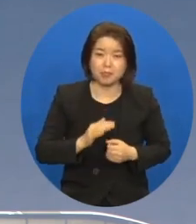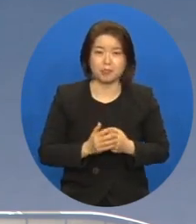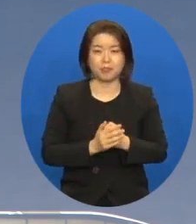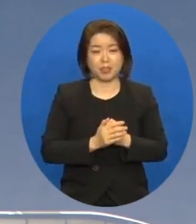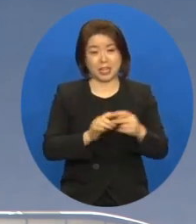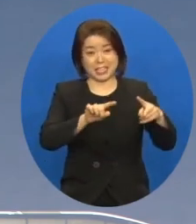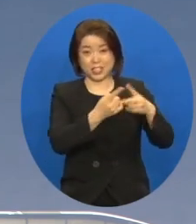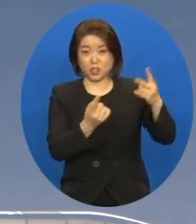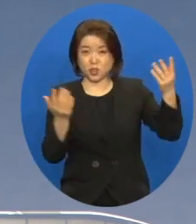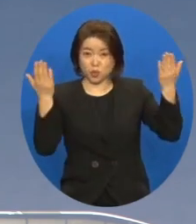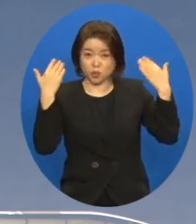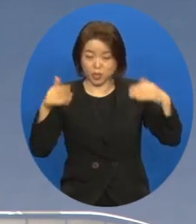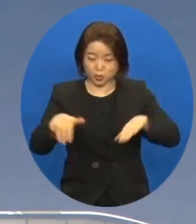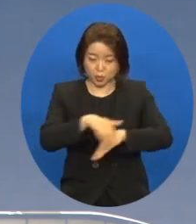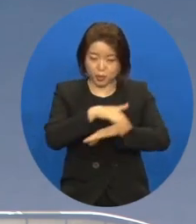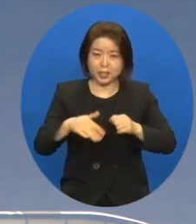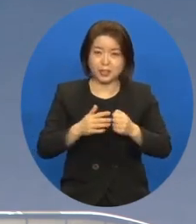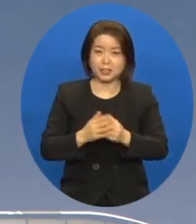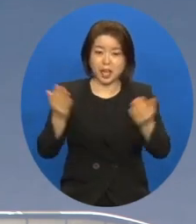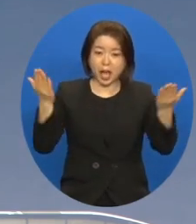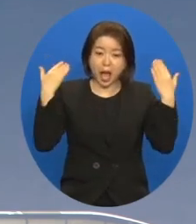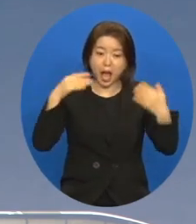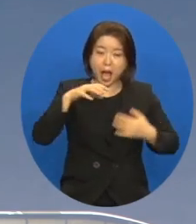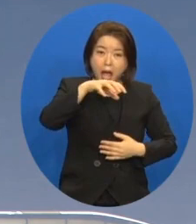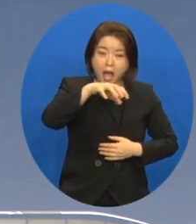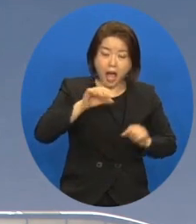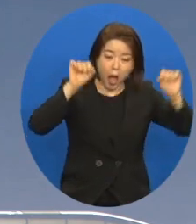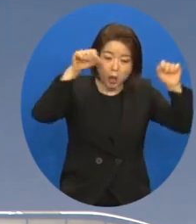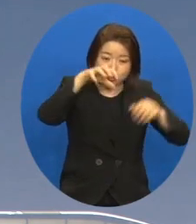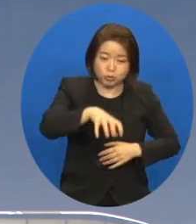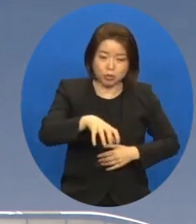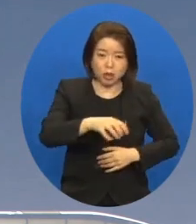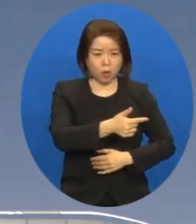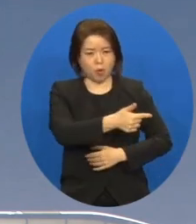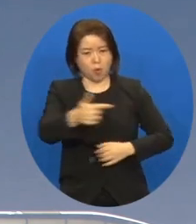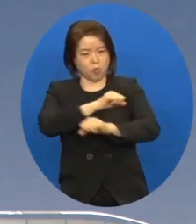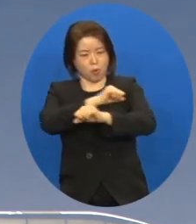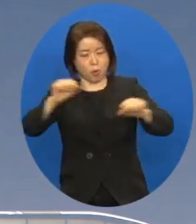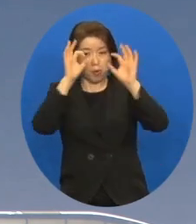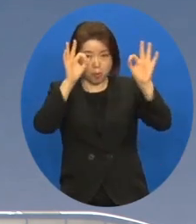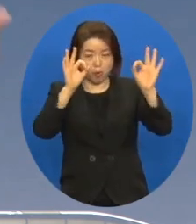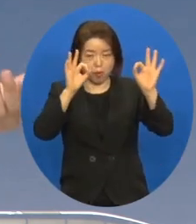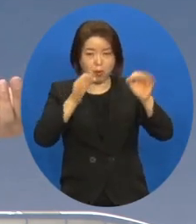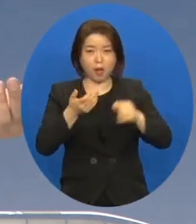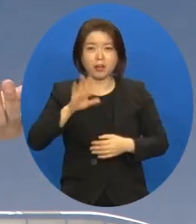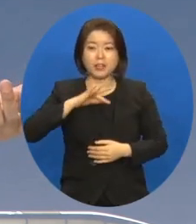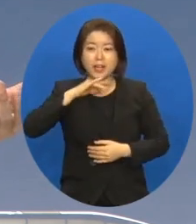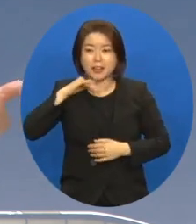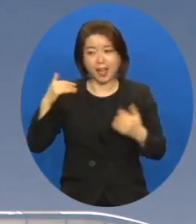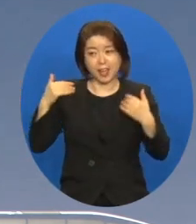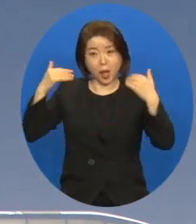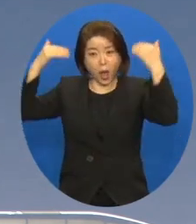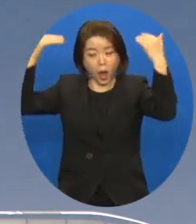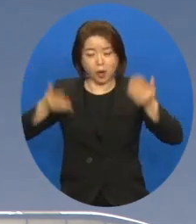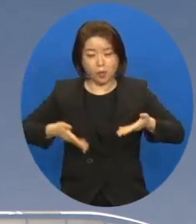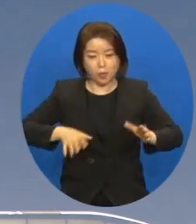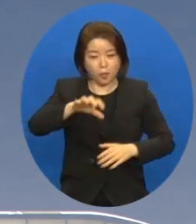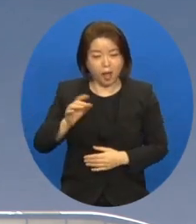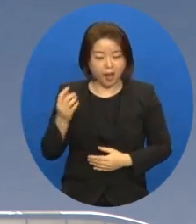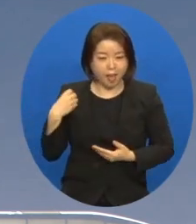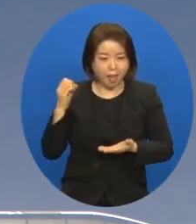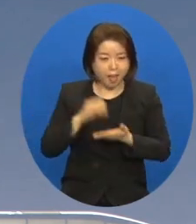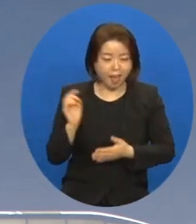초등학교 다닐 때 학교 운동장 꽤커 보였는데 나이 들어서 고향에 가서 그